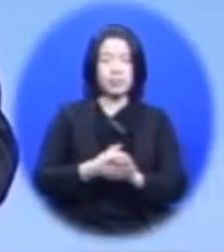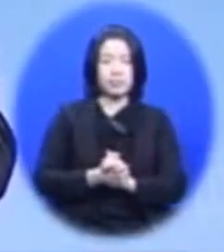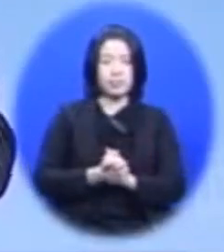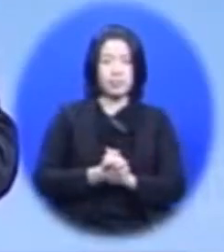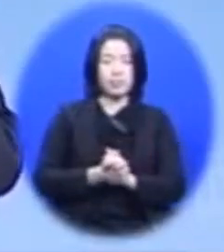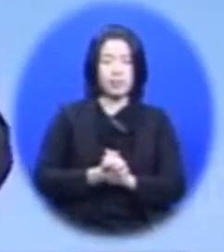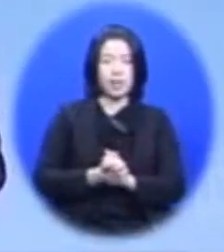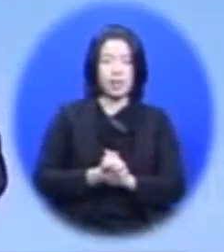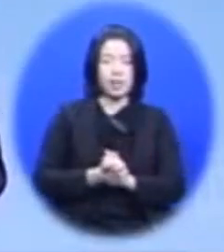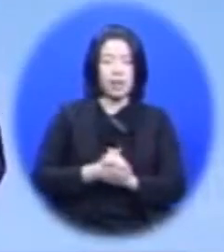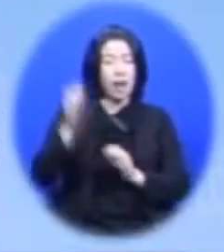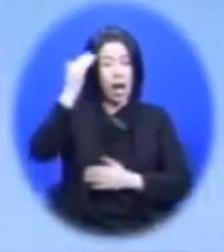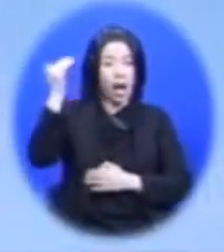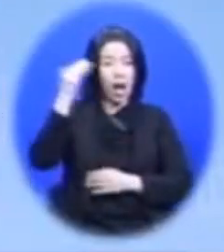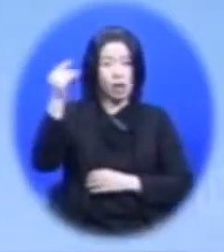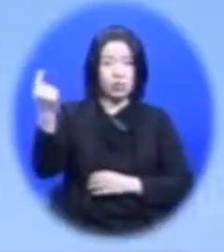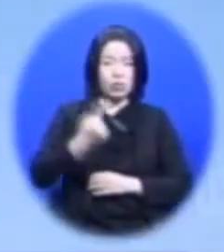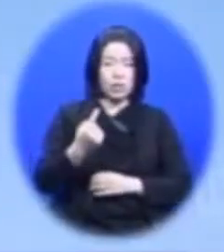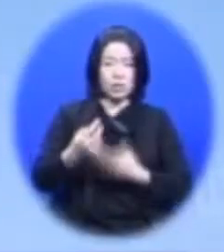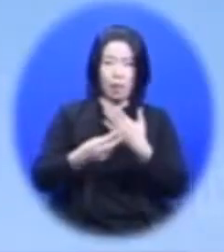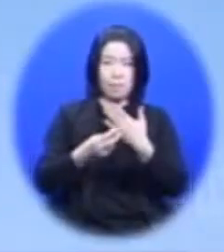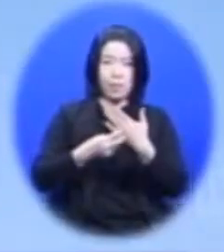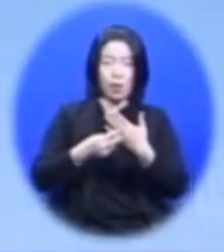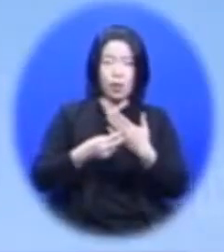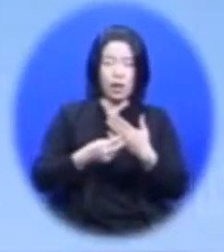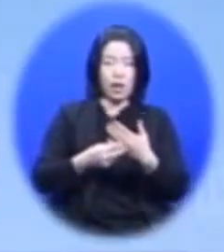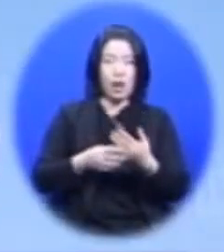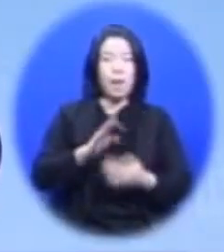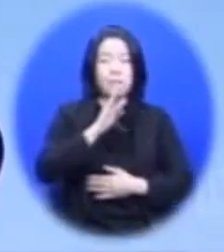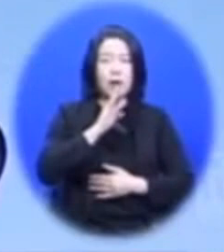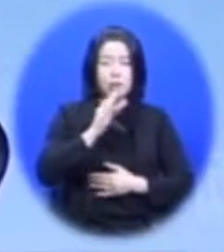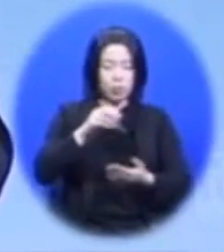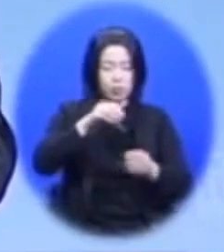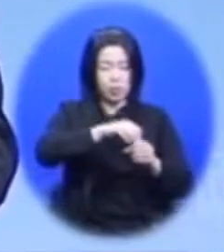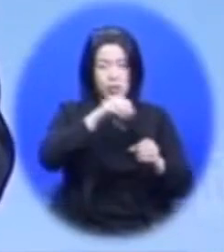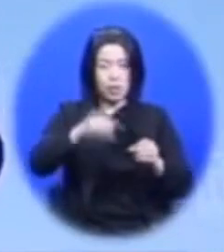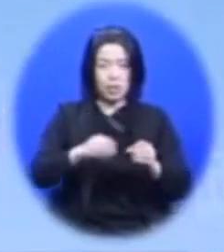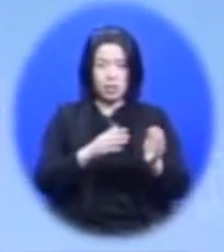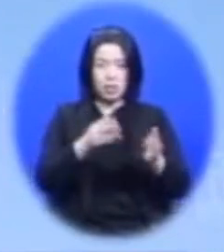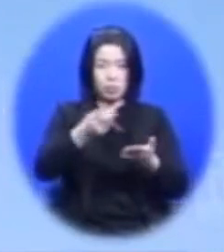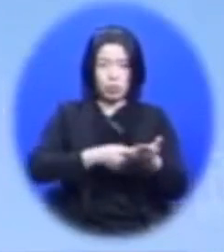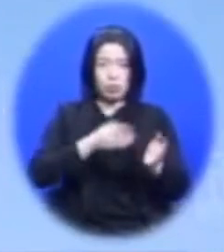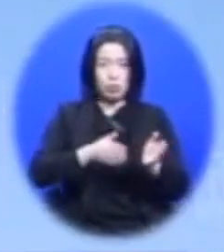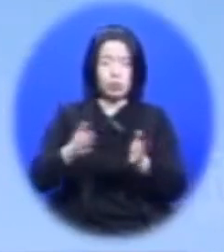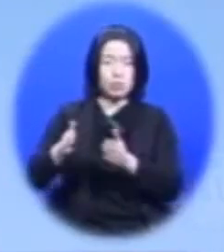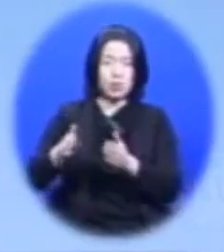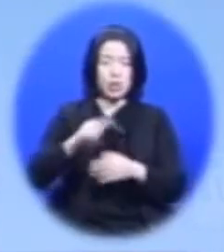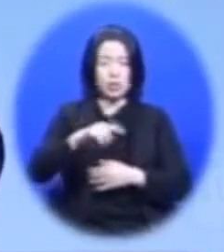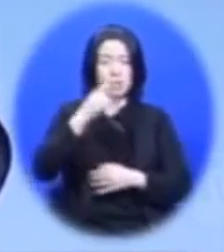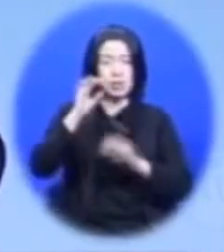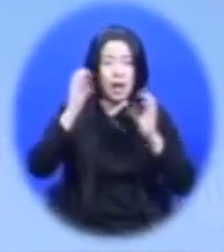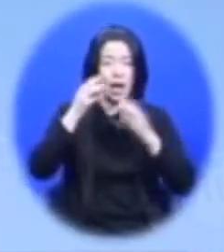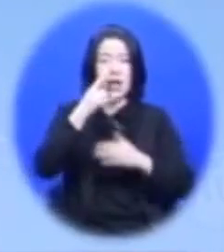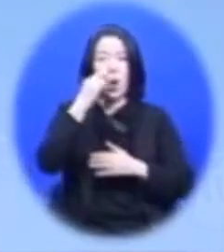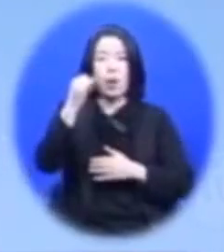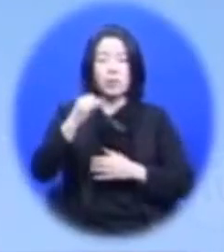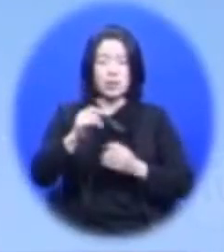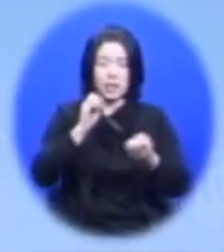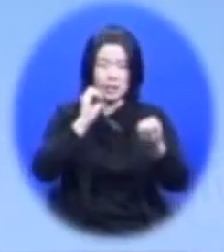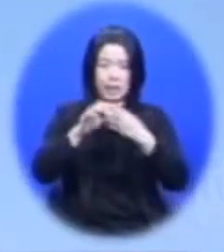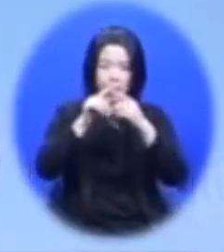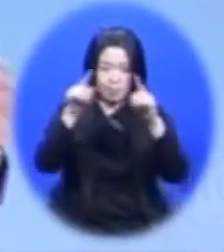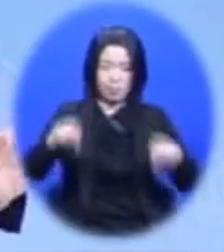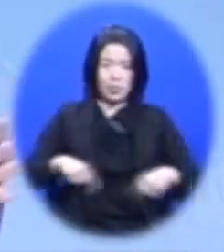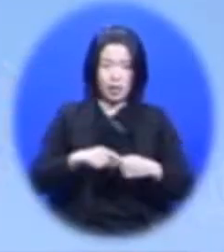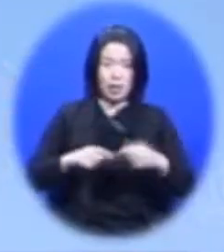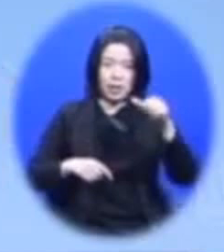그리고 한국에 와서 병원에 가서 이제 이식 준비를 하는데 그 아이의 어머니에게서 답장이 왔습니다. 다섯